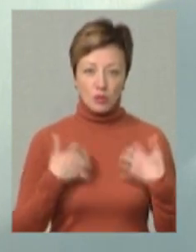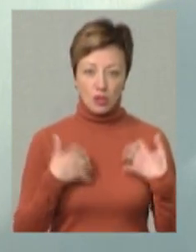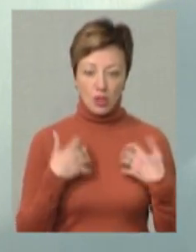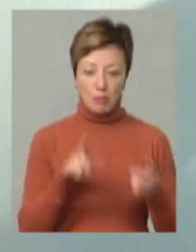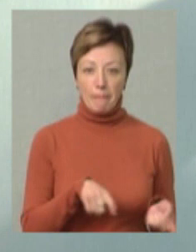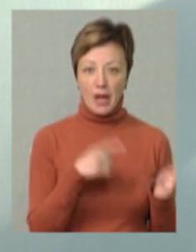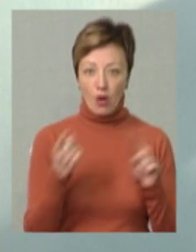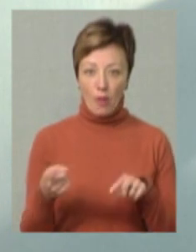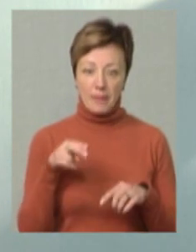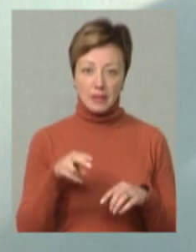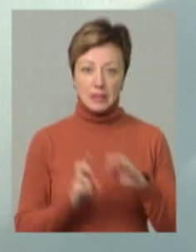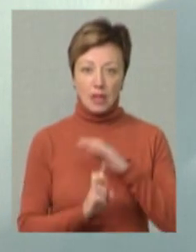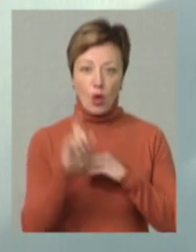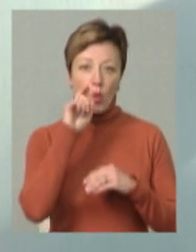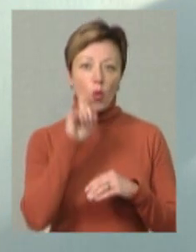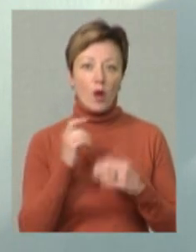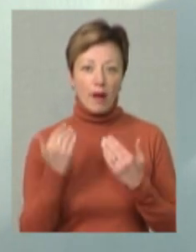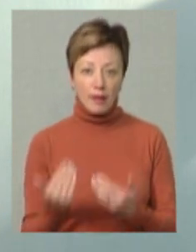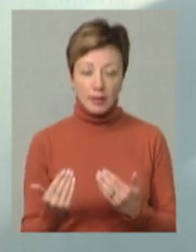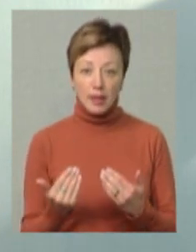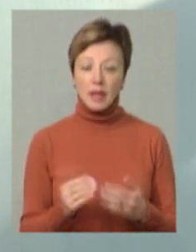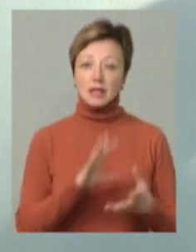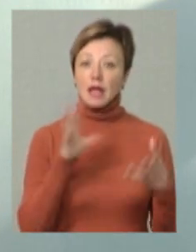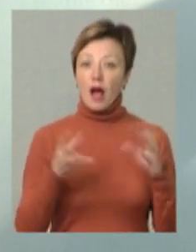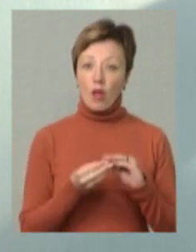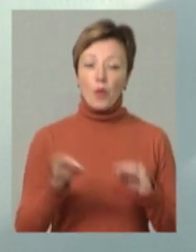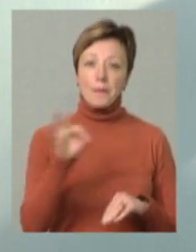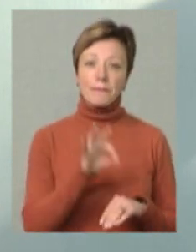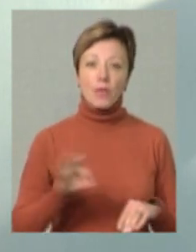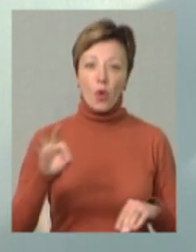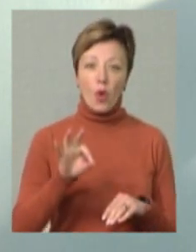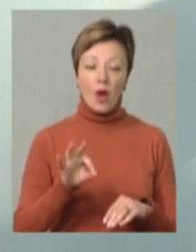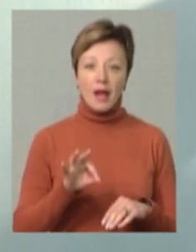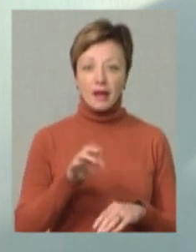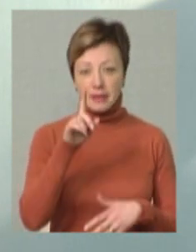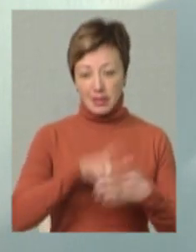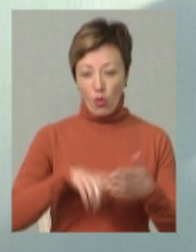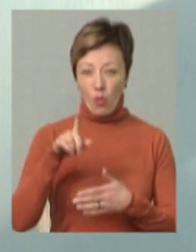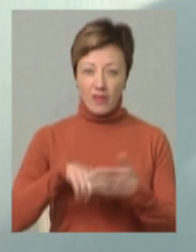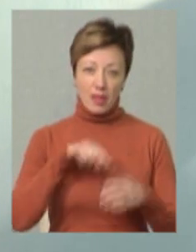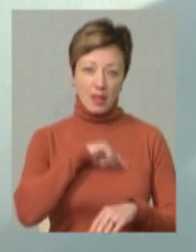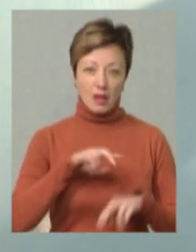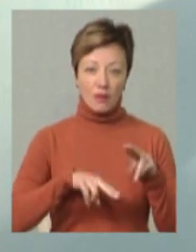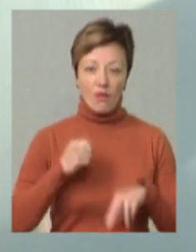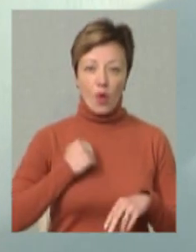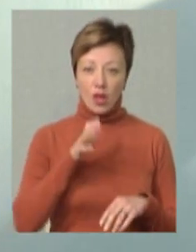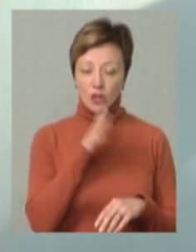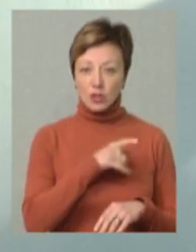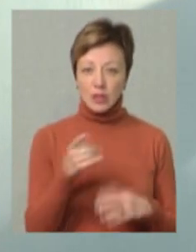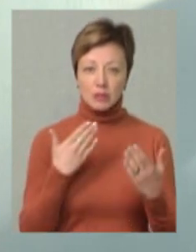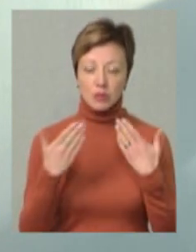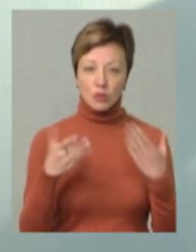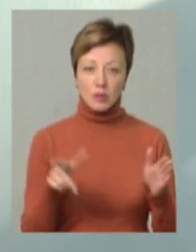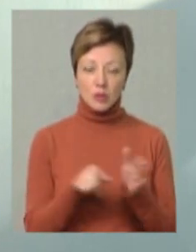із переходом до Православної церкви України? І загалом про церковні настрої у воєнний час